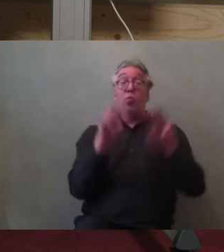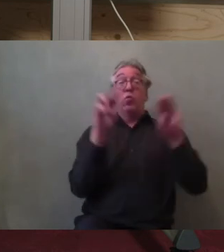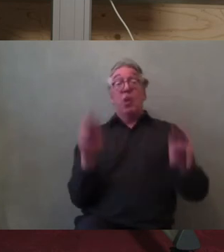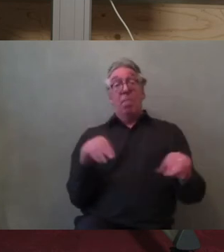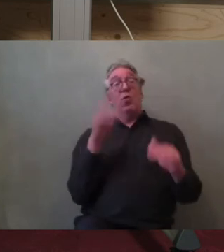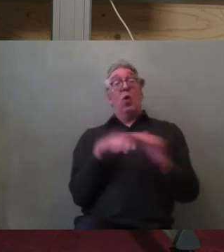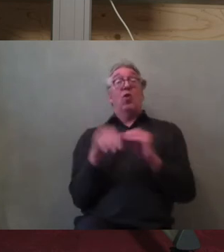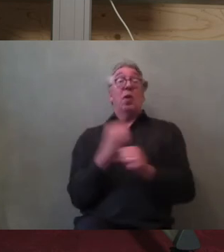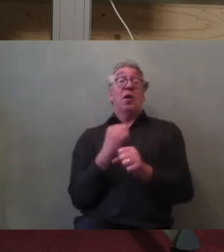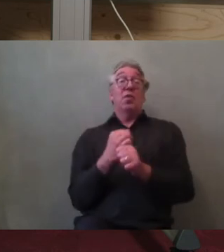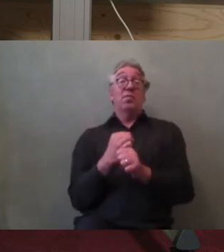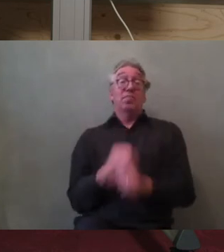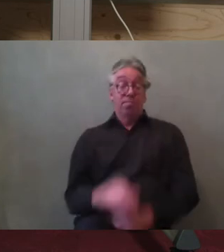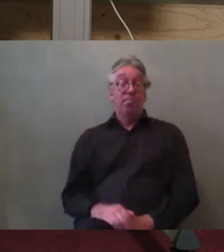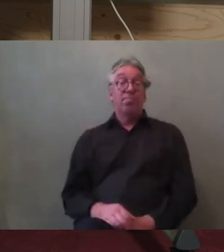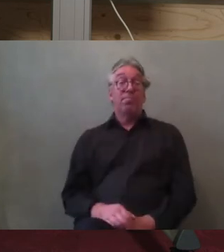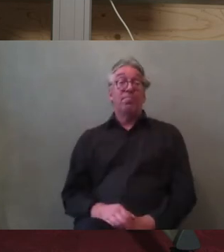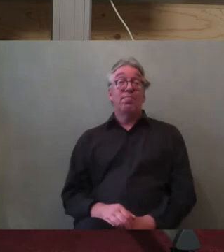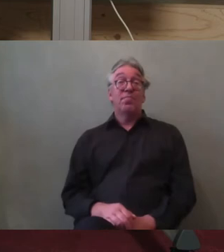organisaties. Volgende.